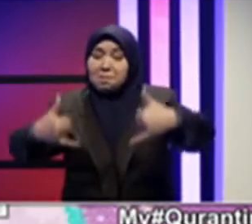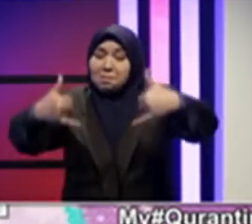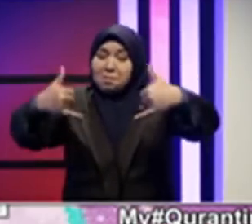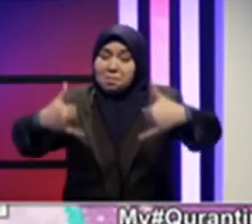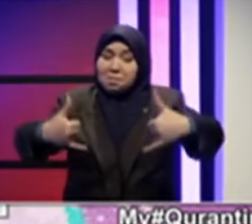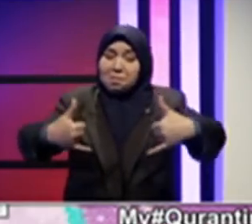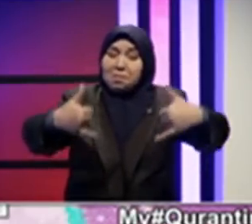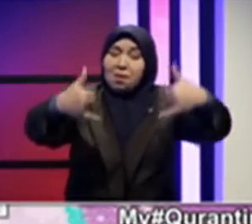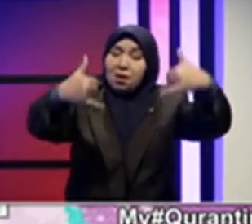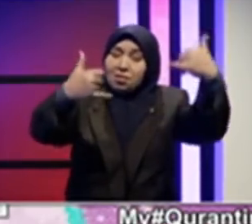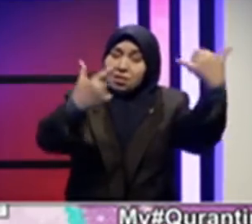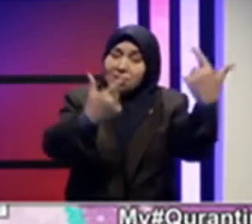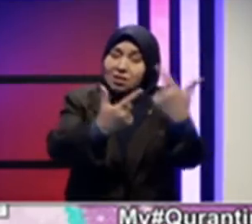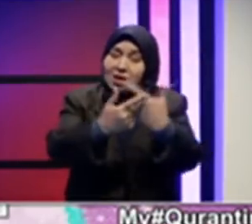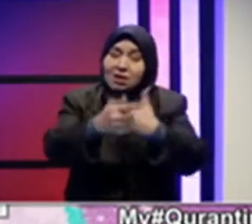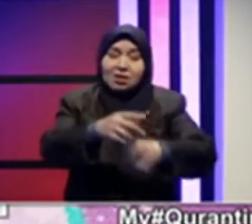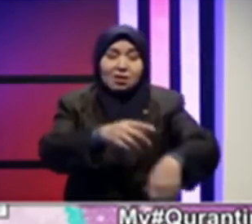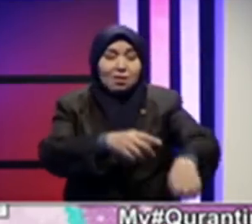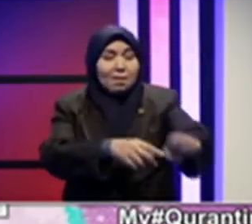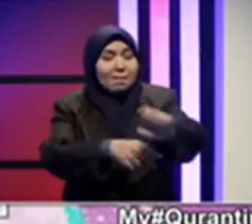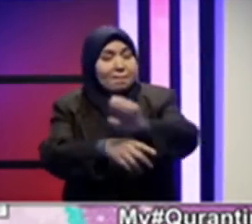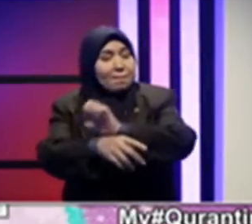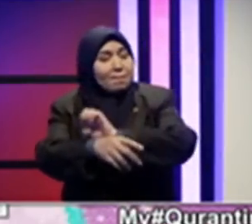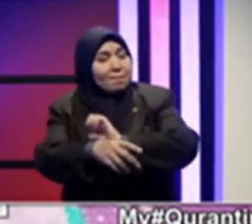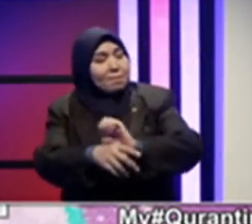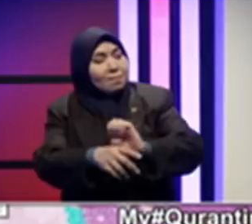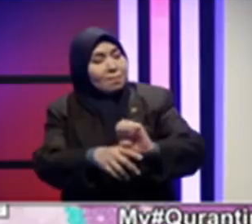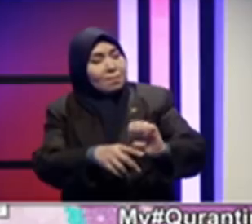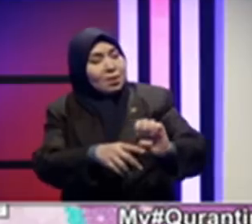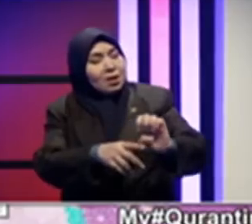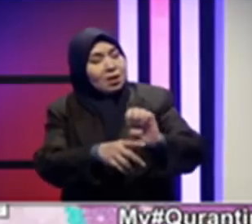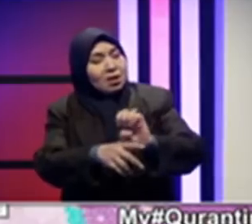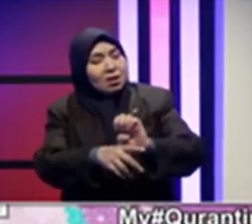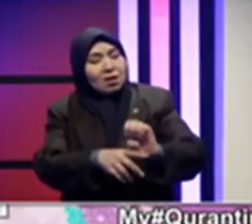من ذهب